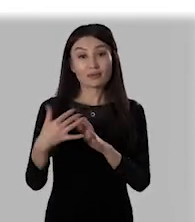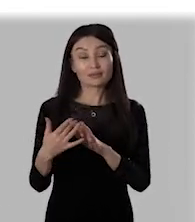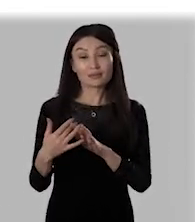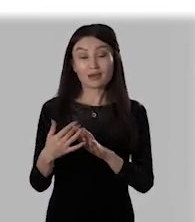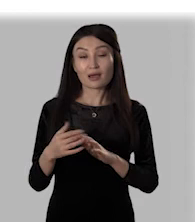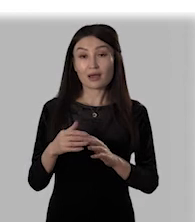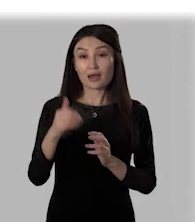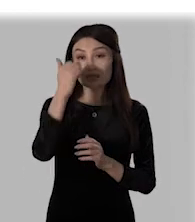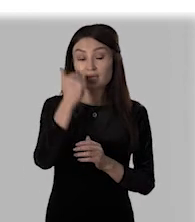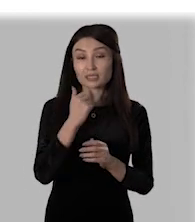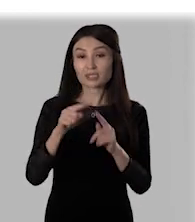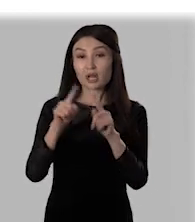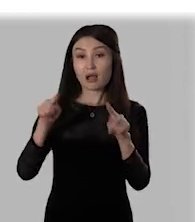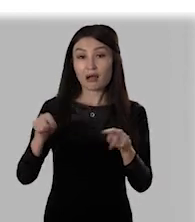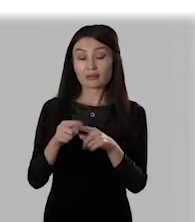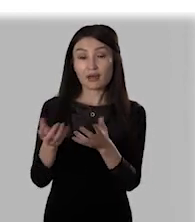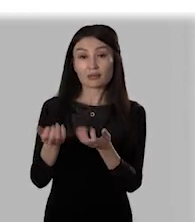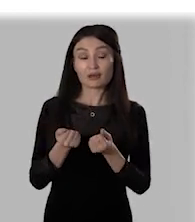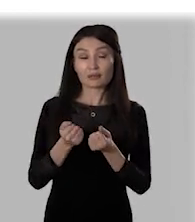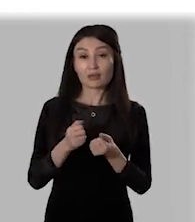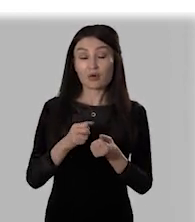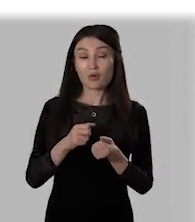Айылда ыраазычылык кат алган мугалимдер канча?